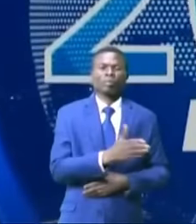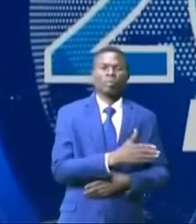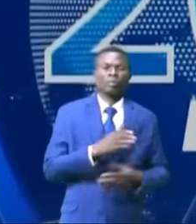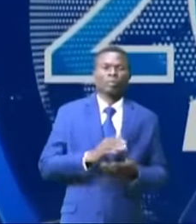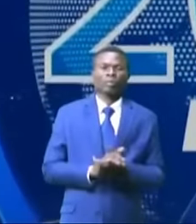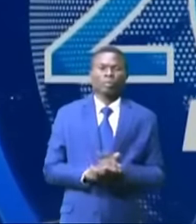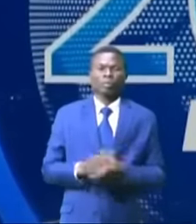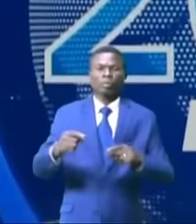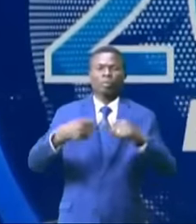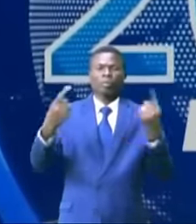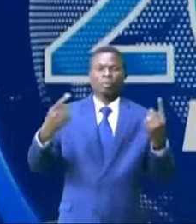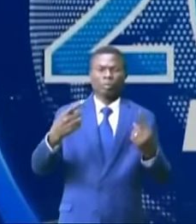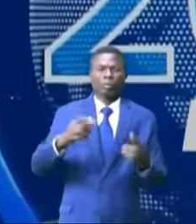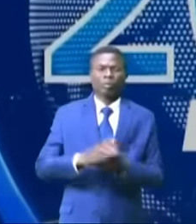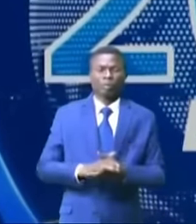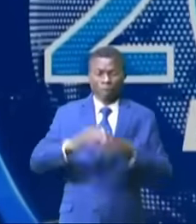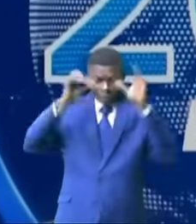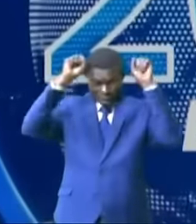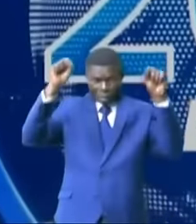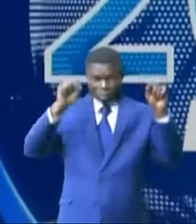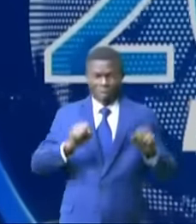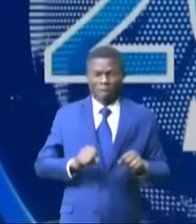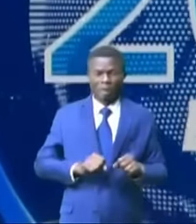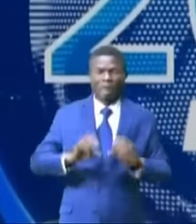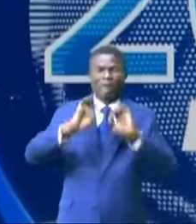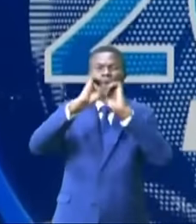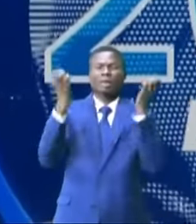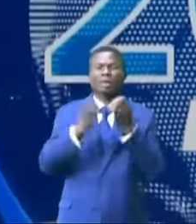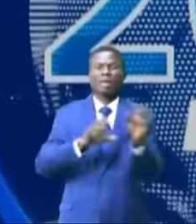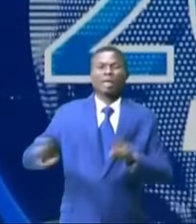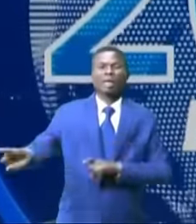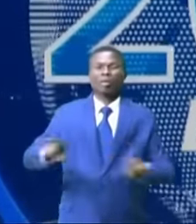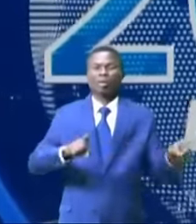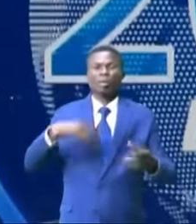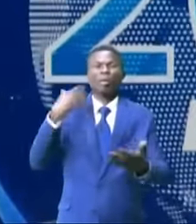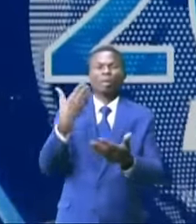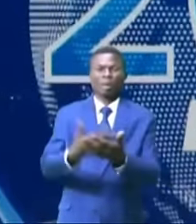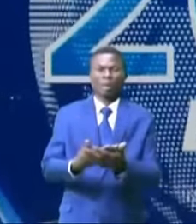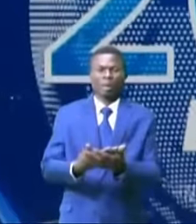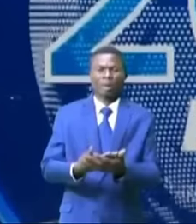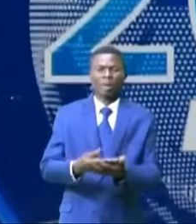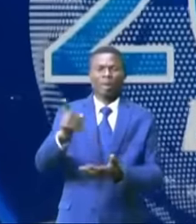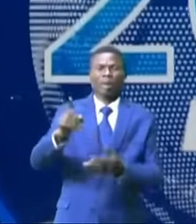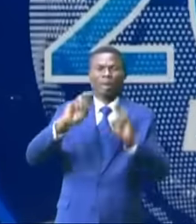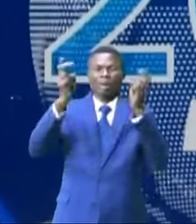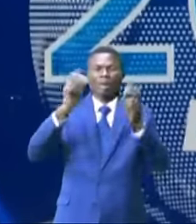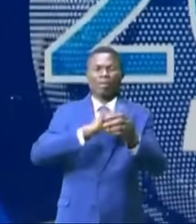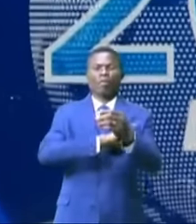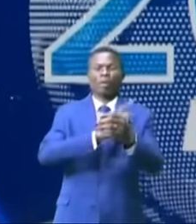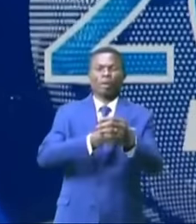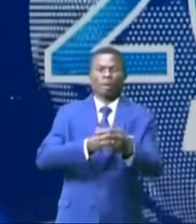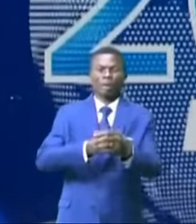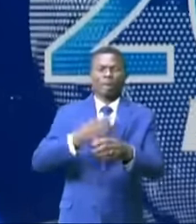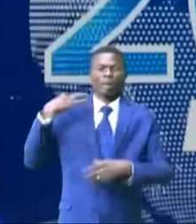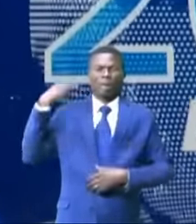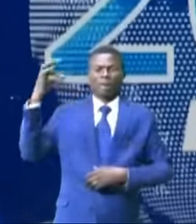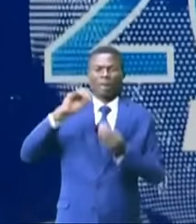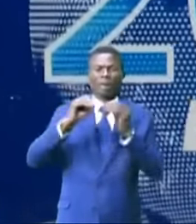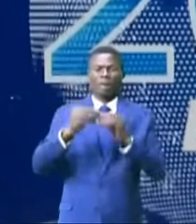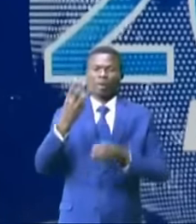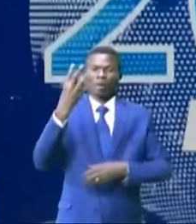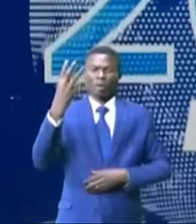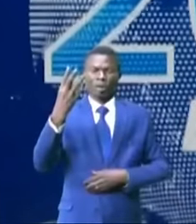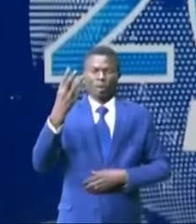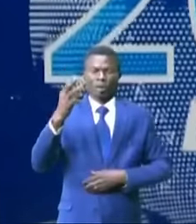Et l'opposant Moïse Katumbi Tshapwe a atterri hier dans la ville de Goma, au stade Afia de Goma. Le candidat numéro 3 à la course